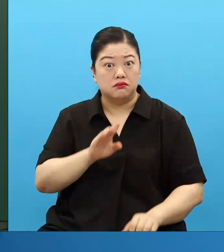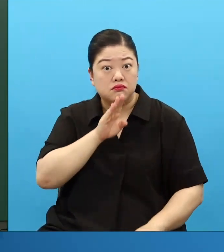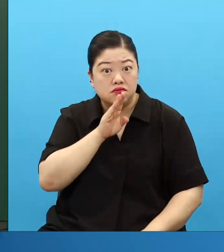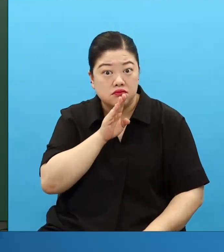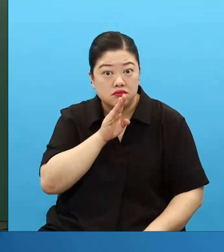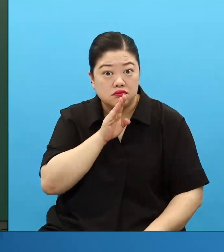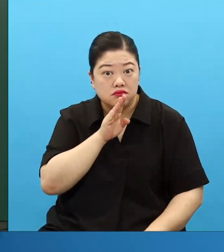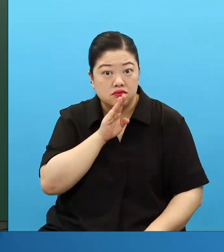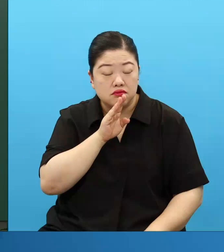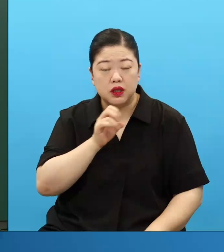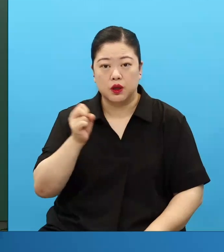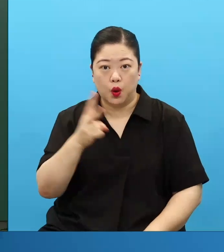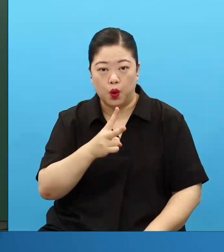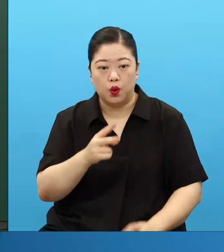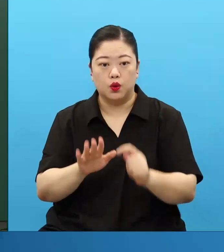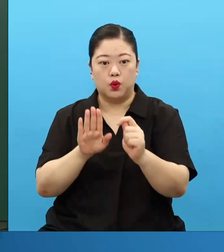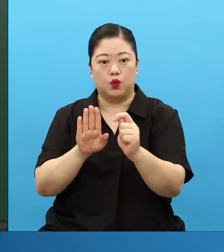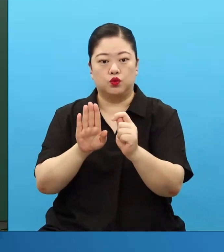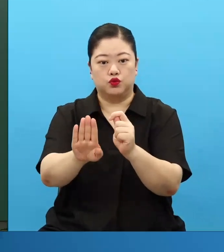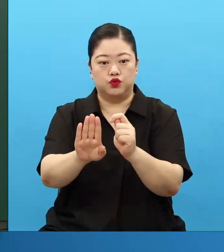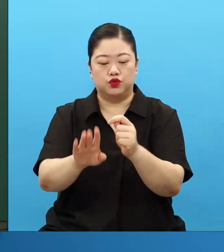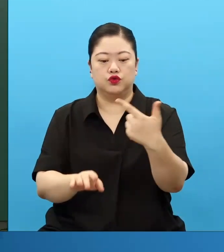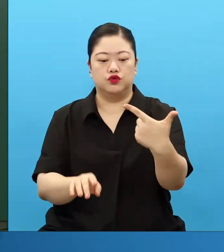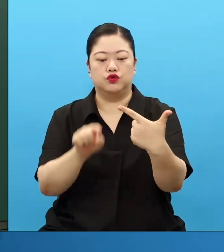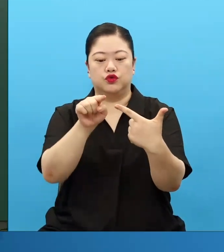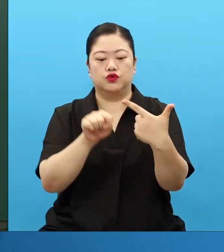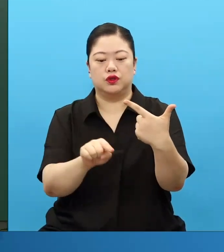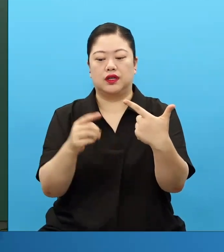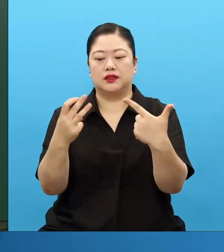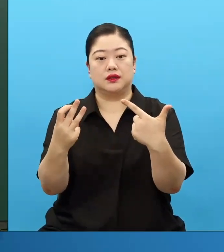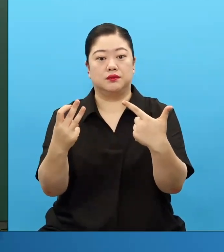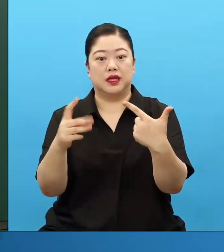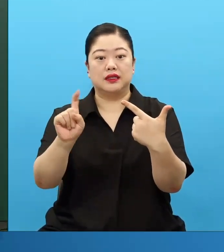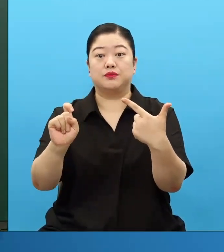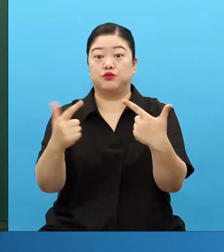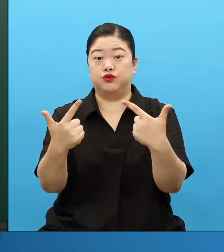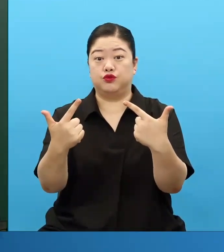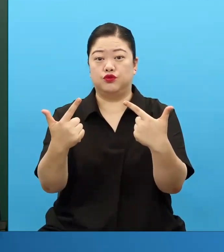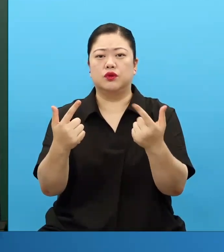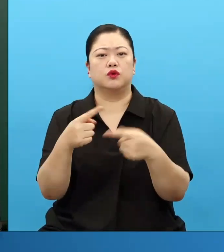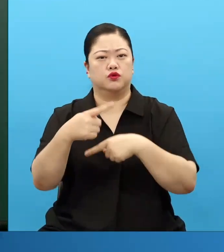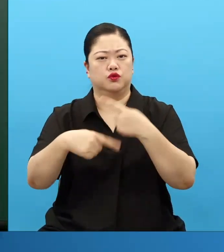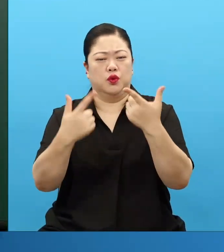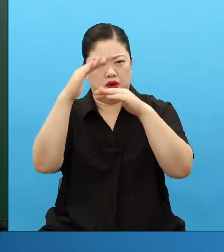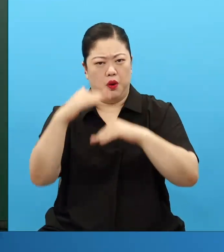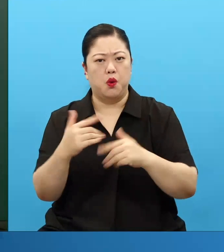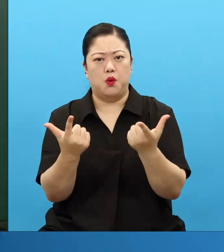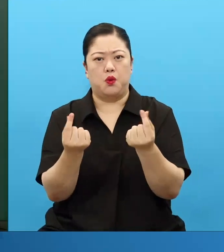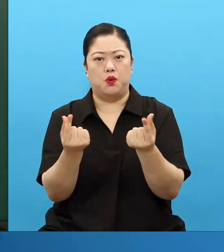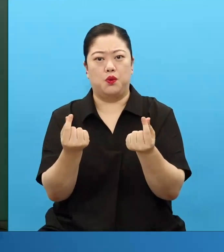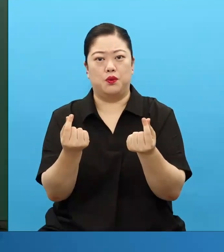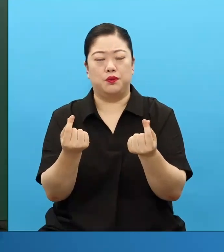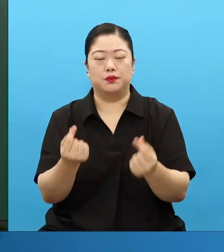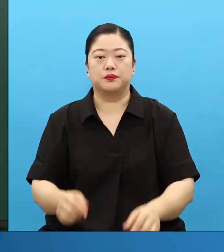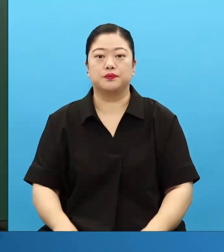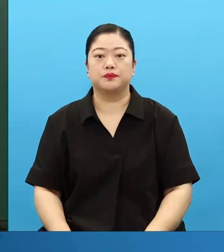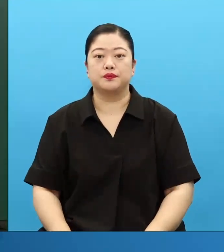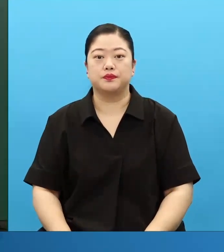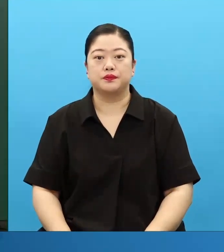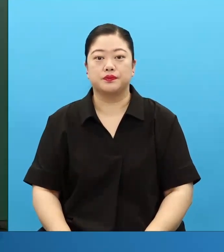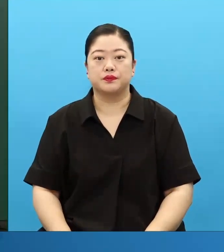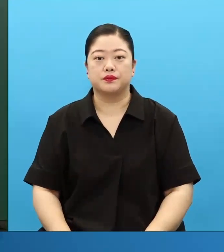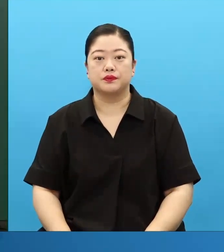That's why they were all poor. 거기서 하려고 하니까 그게 내게 문제가 돼 버리면 아무것도 안 된단 I 말이에요. was beginning there, but if that were to be a